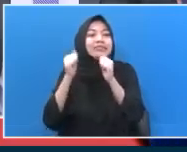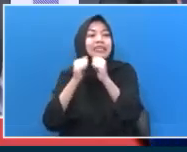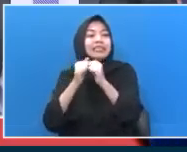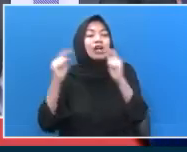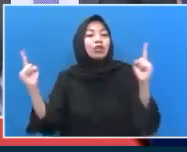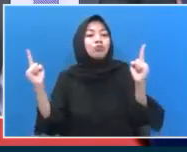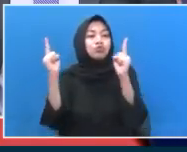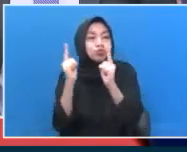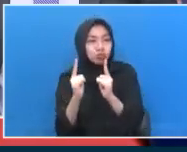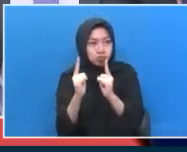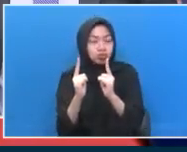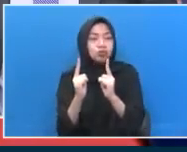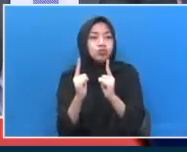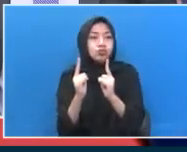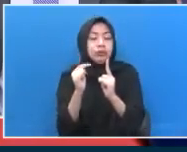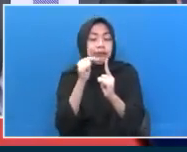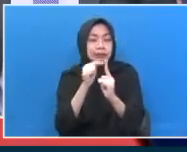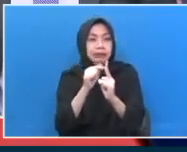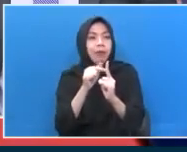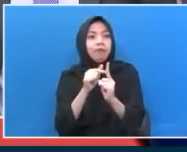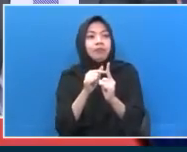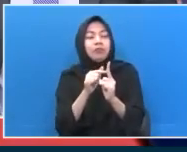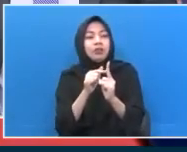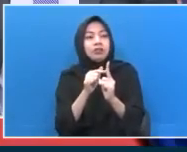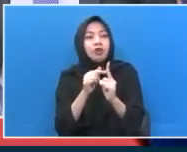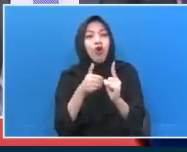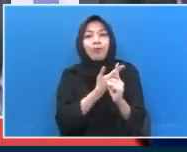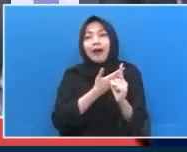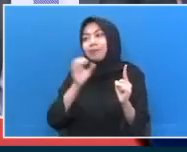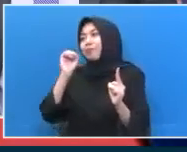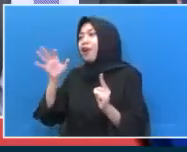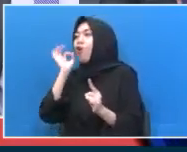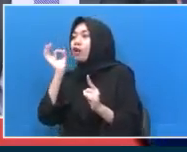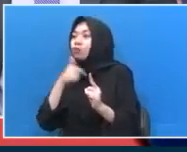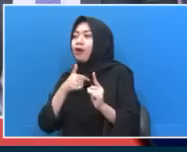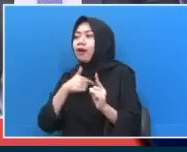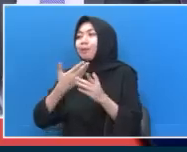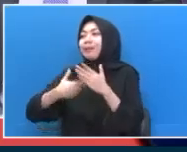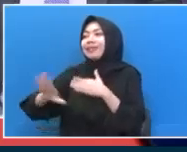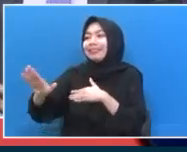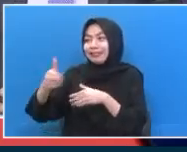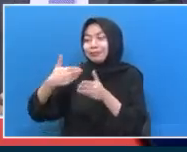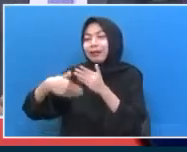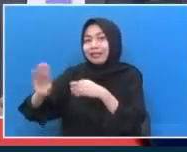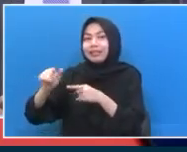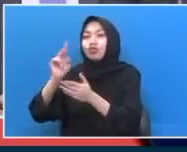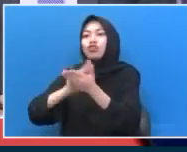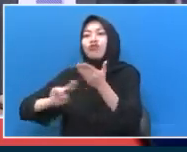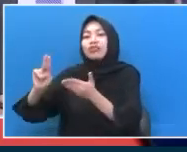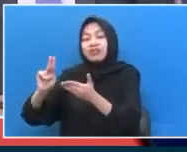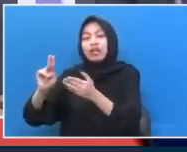saat korban sedang berpamitan untuk melaksanakan kuliah di salah satu PTS